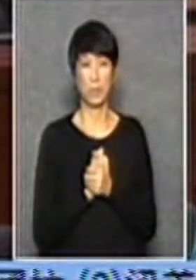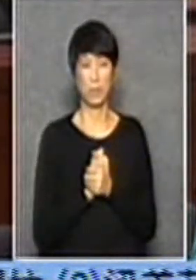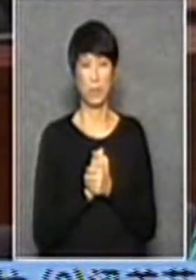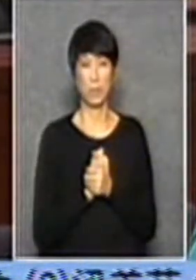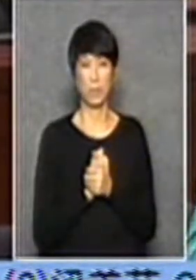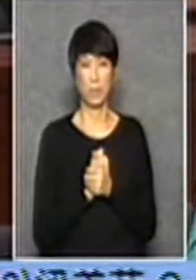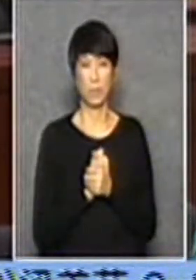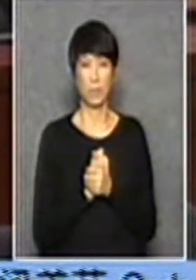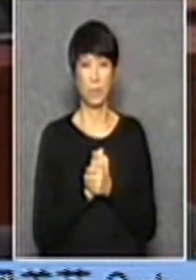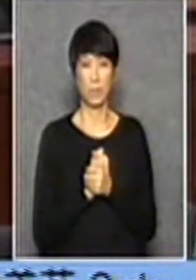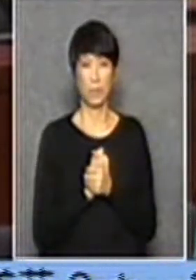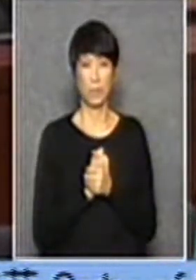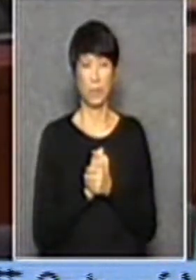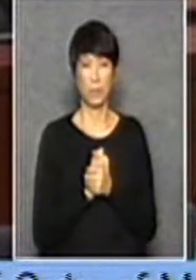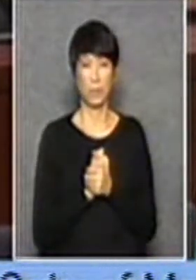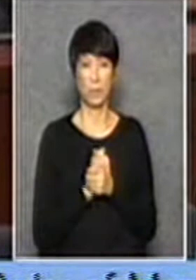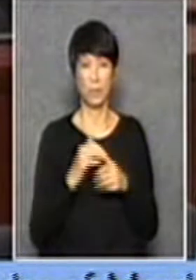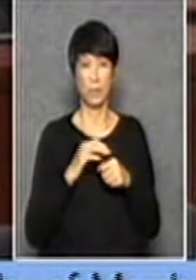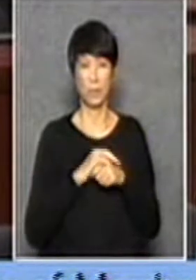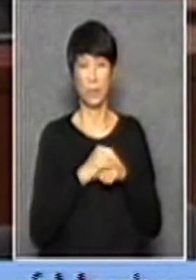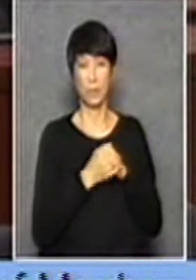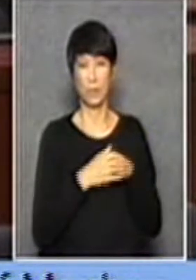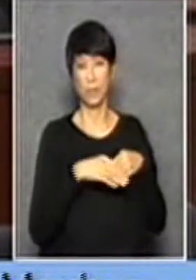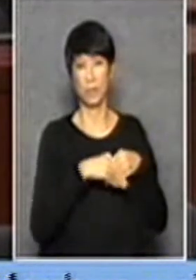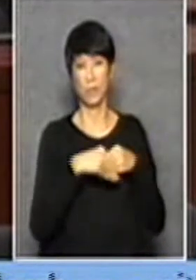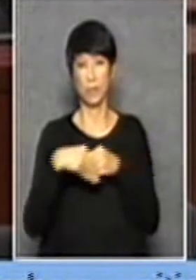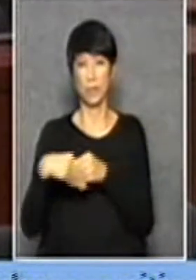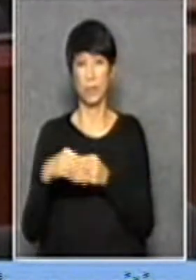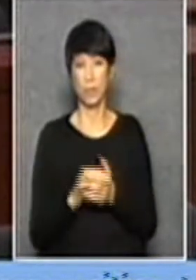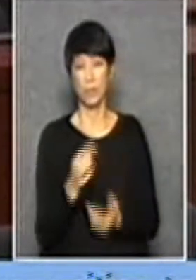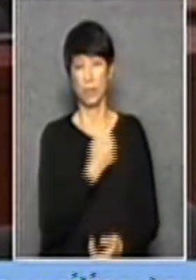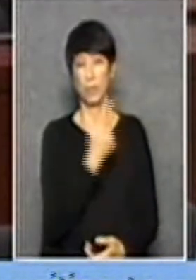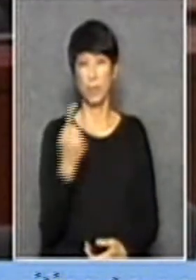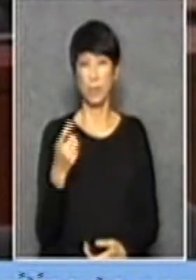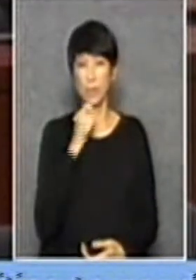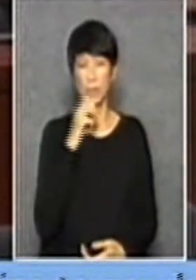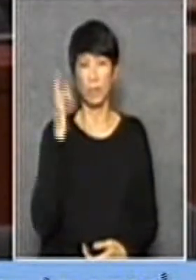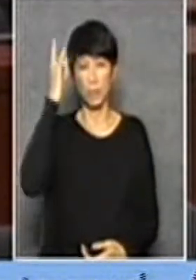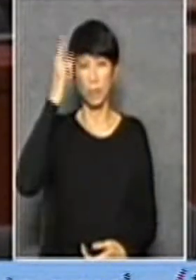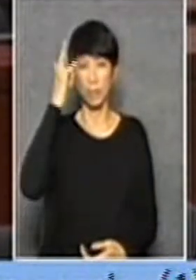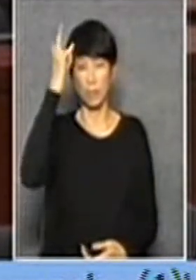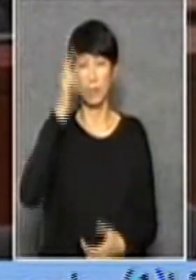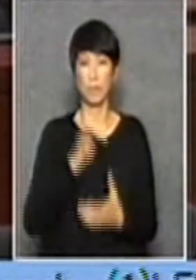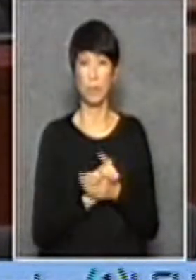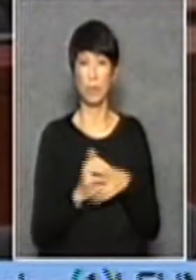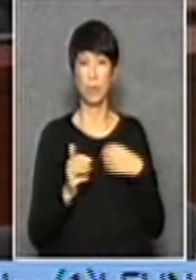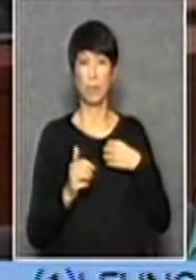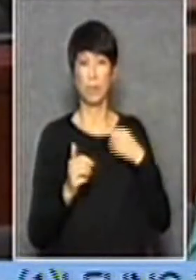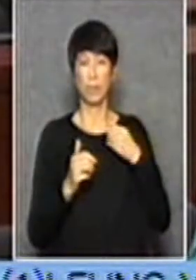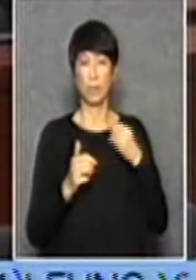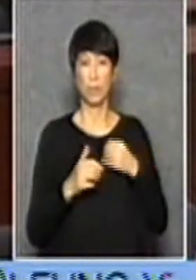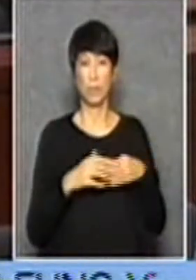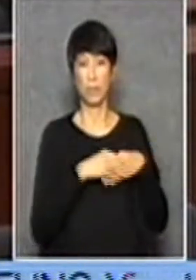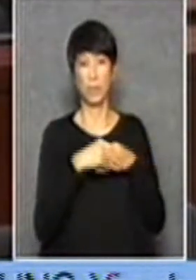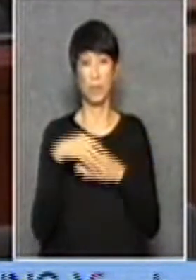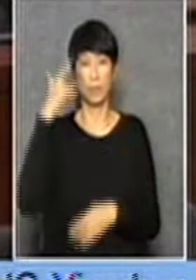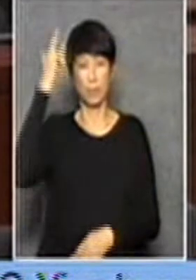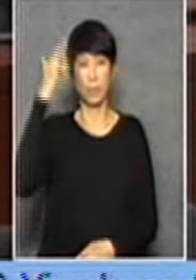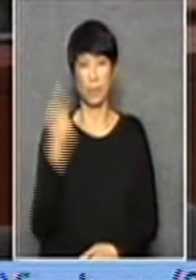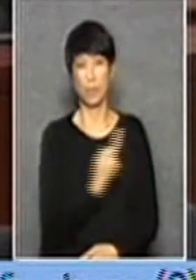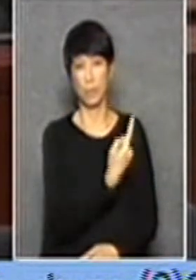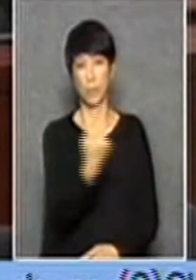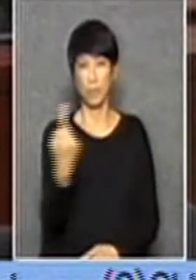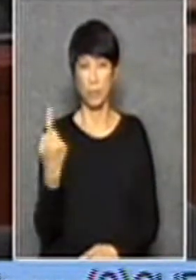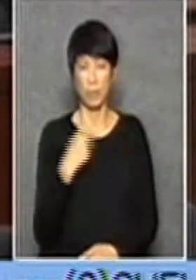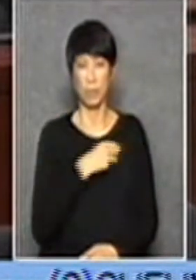主席，我们国家领导人曾经讲过，每人都有个梦，中国领导的梦呢，就希望每一个中国人